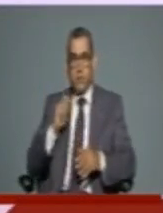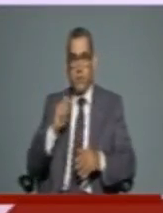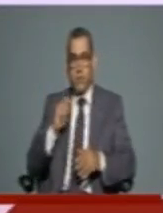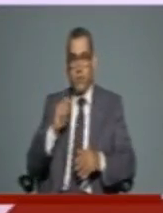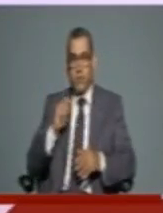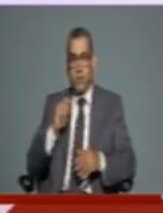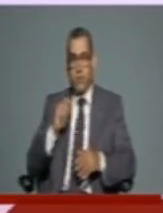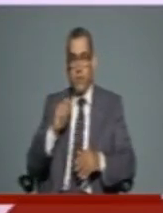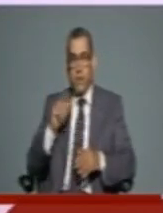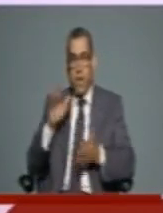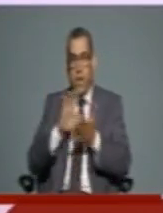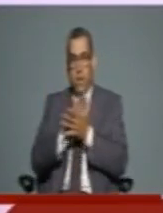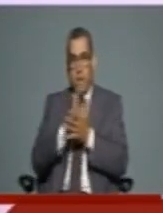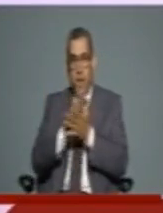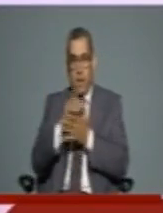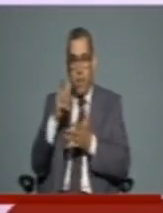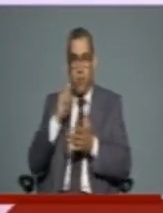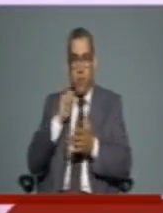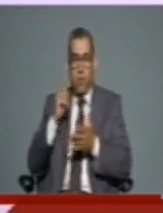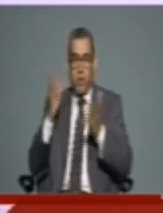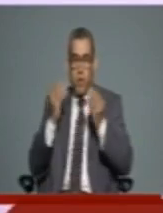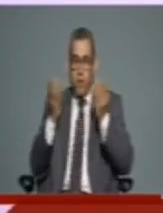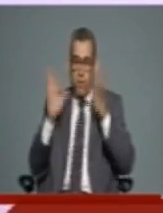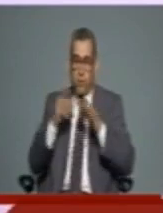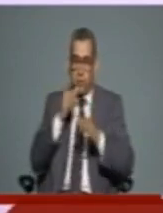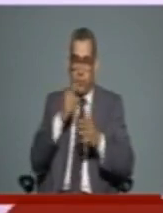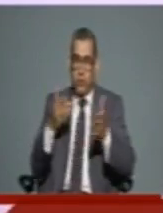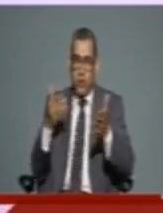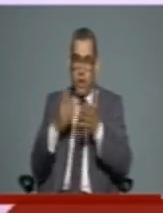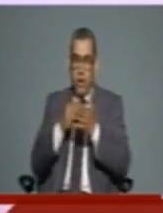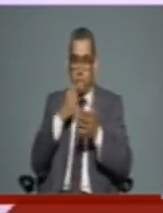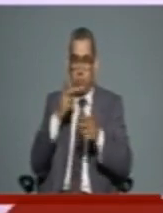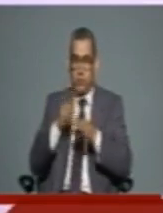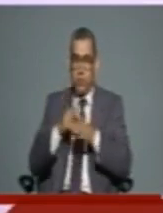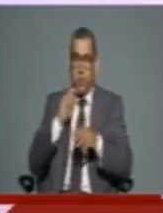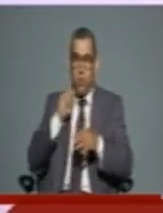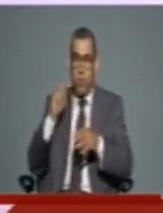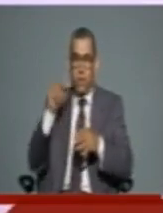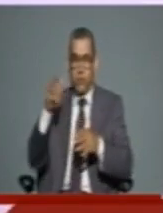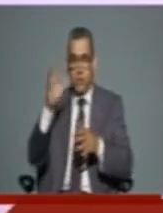الغربية الكثير، وخدم كذلك محافظات أخرى.